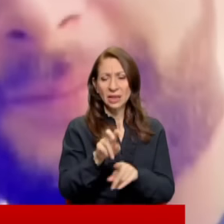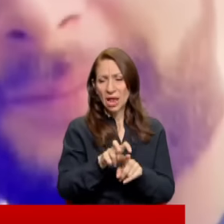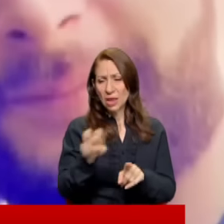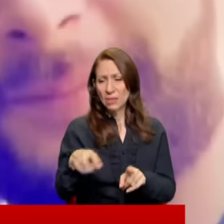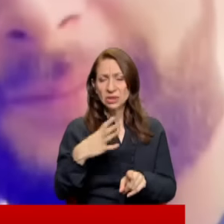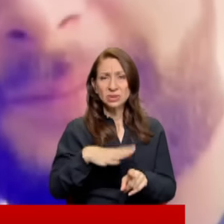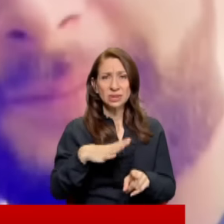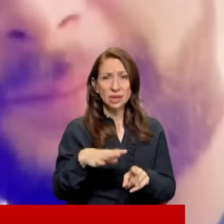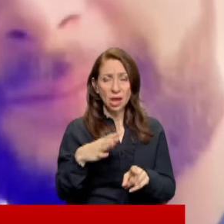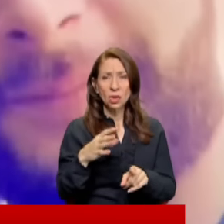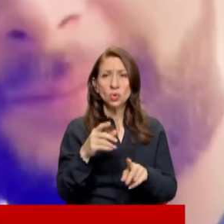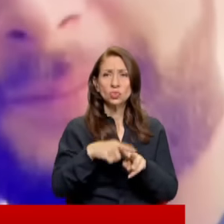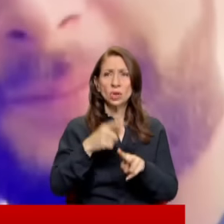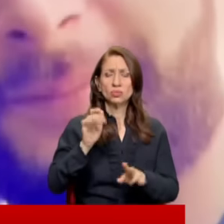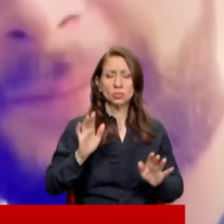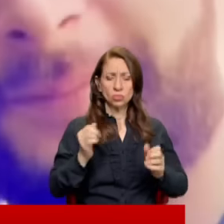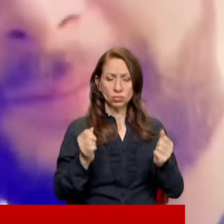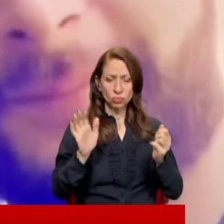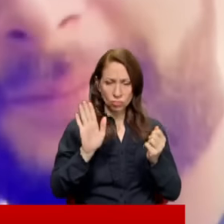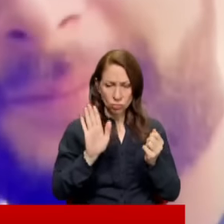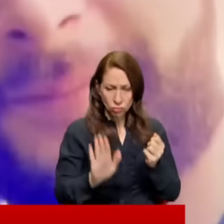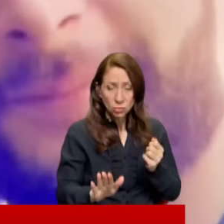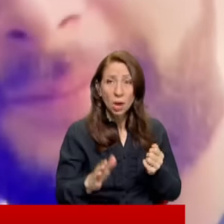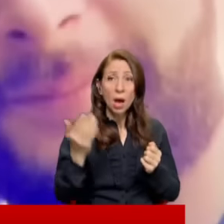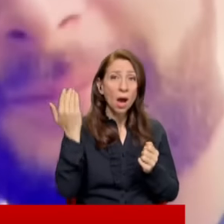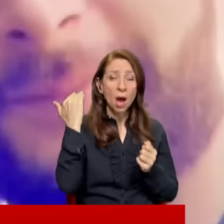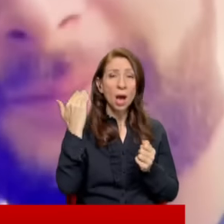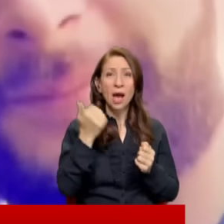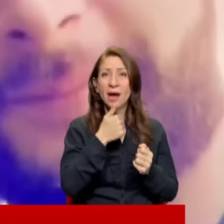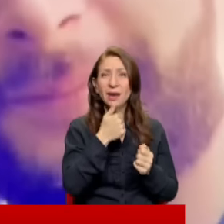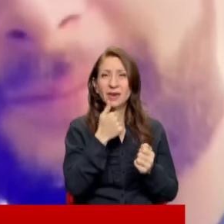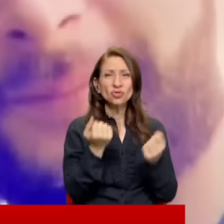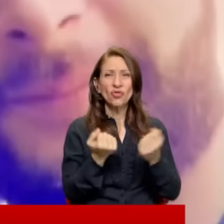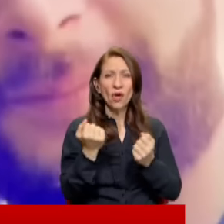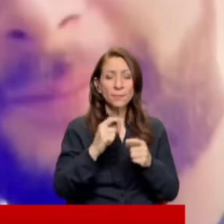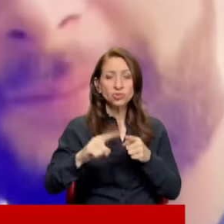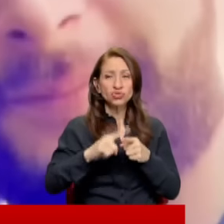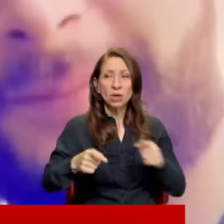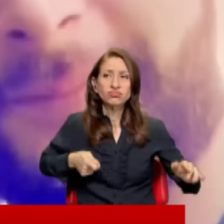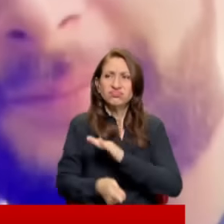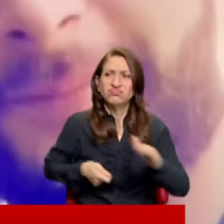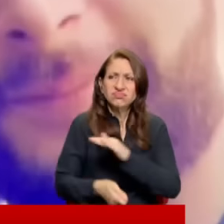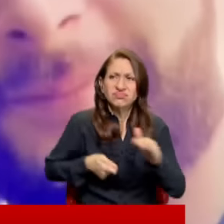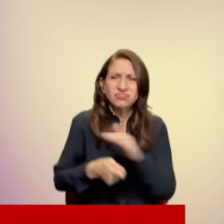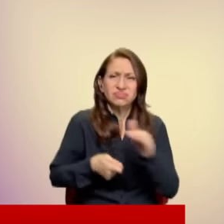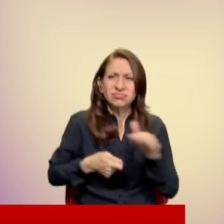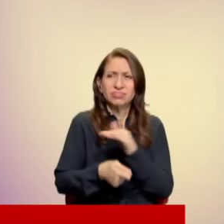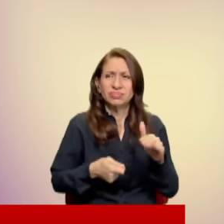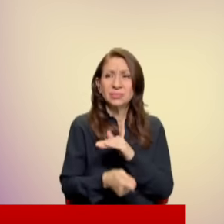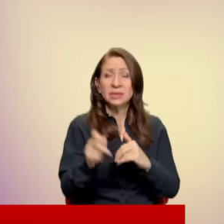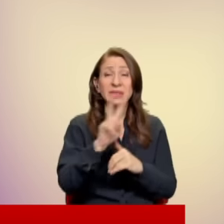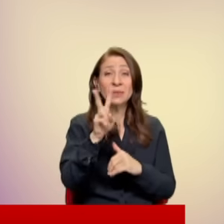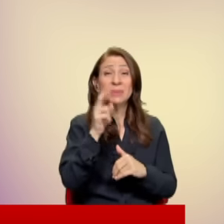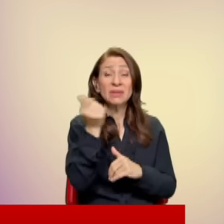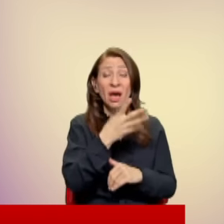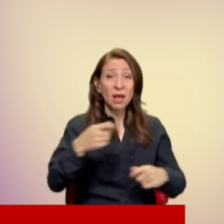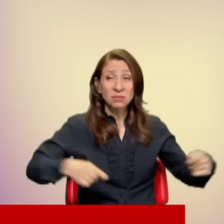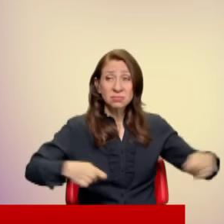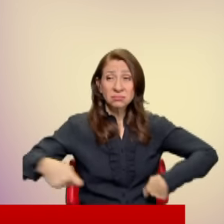istediler araçtan Yüksel durdu durmasıyla birlikte erkek yolcunun bıçak darbelerine maruz kaldı 20 yerinden